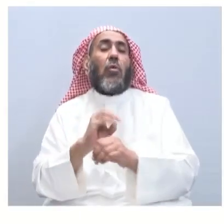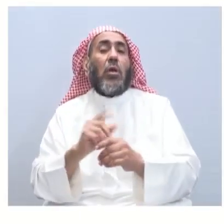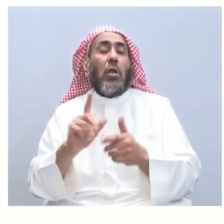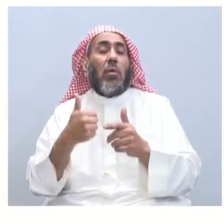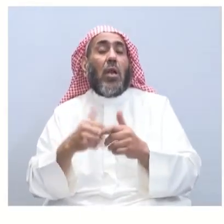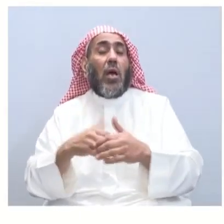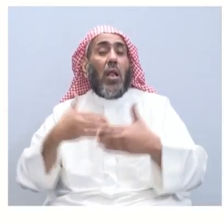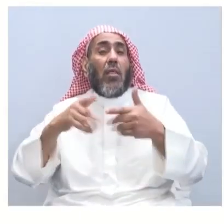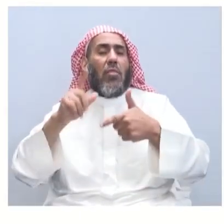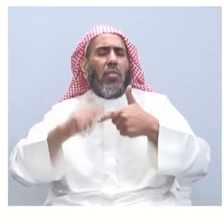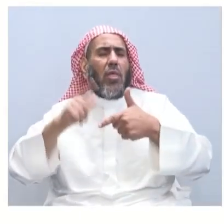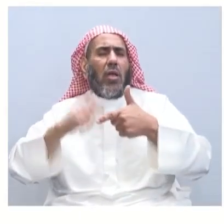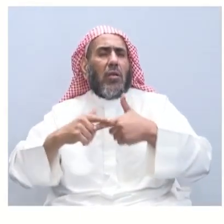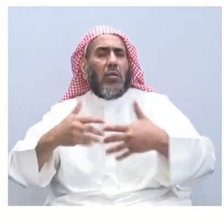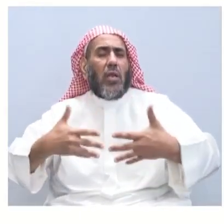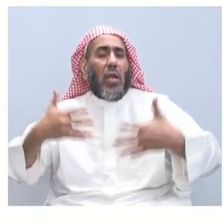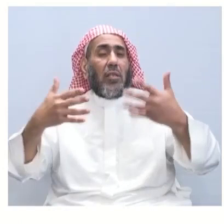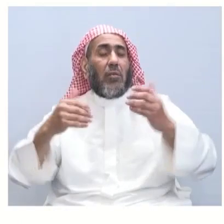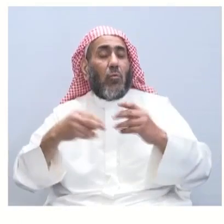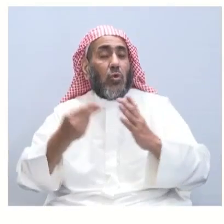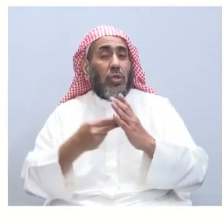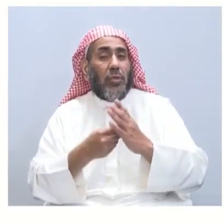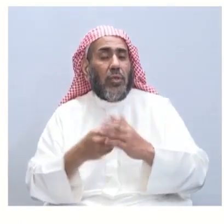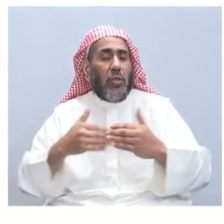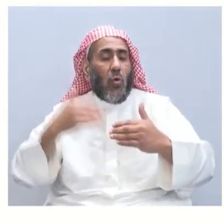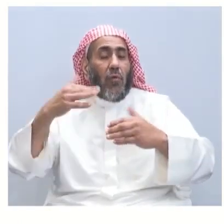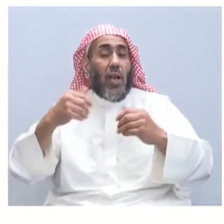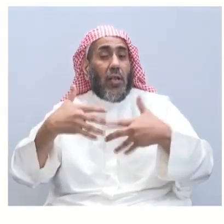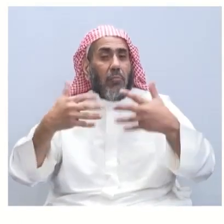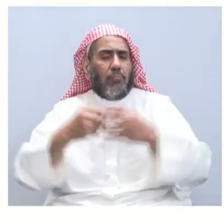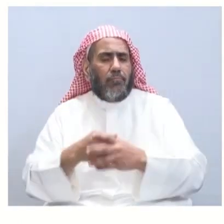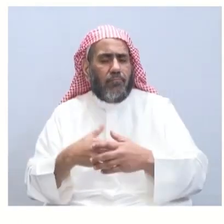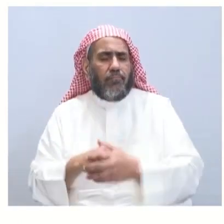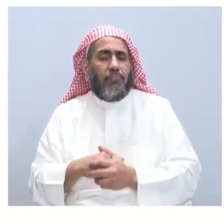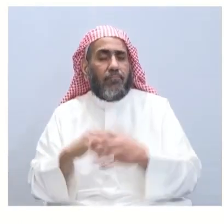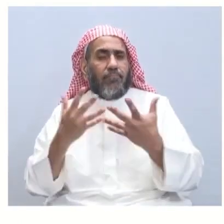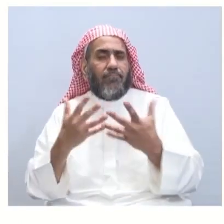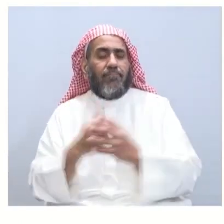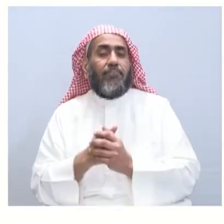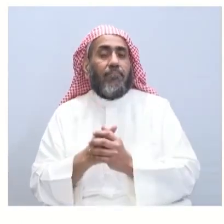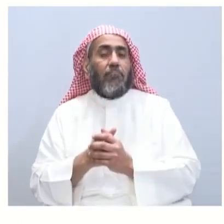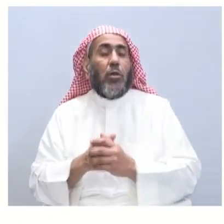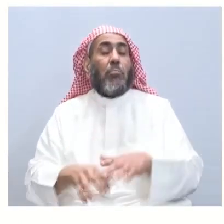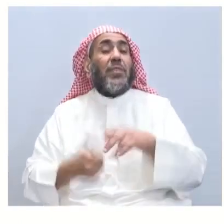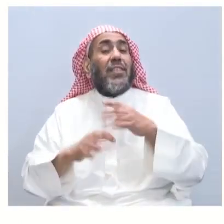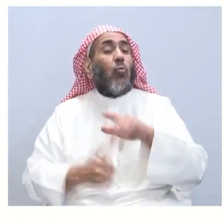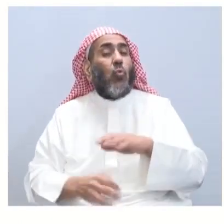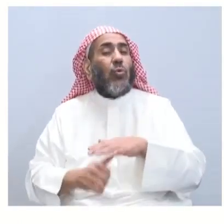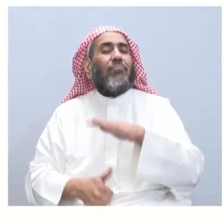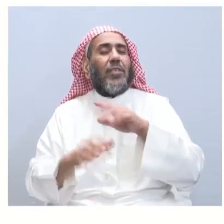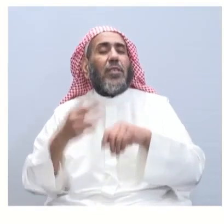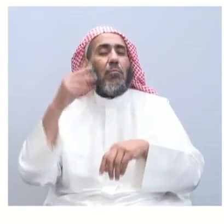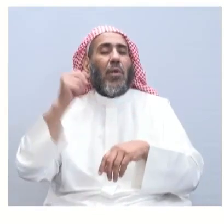المرحله الثانيه مرحله الادب او المرحله التي تطور فيها الادب في مرحله الثانيه هنا من تاسيس المملكه